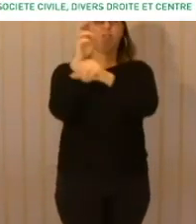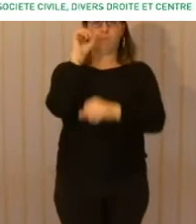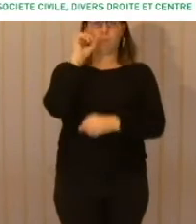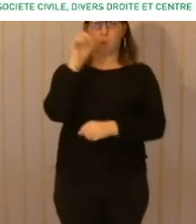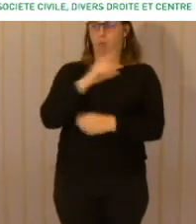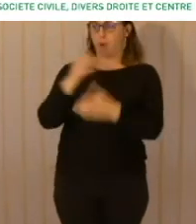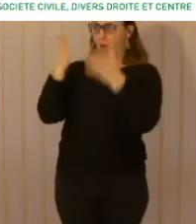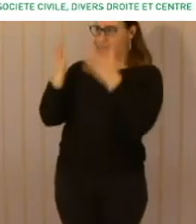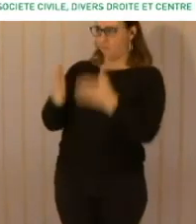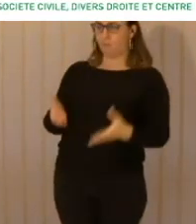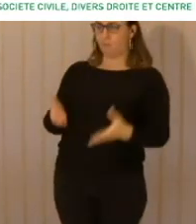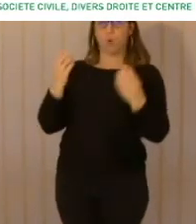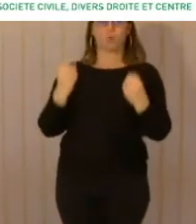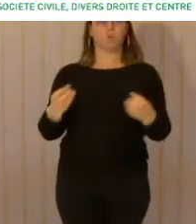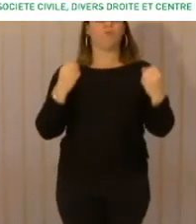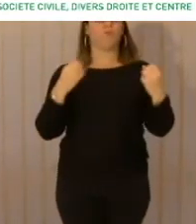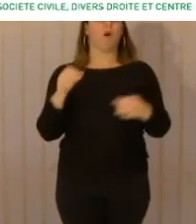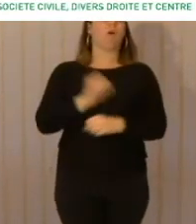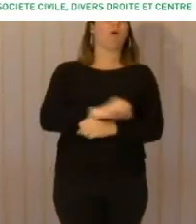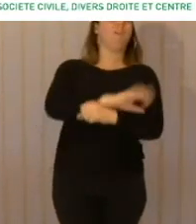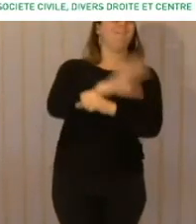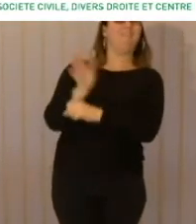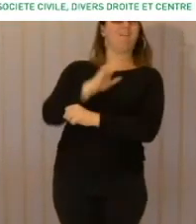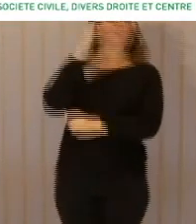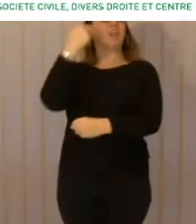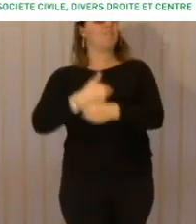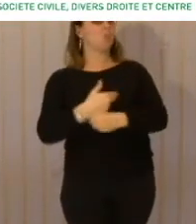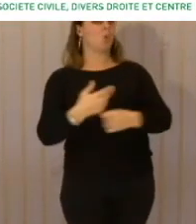êtes souvent dans les médias, Éric Piolle,